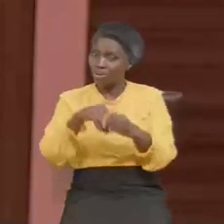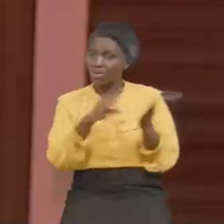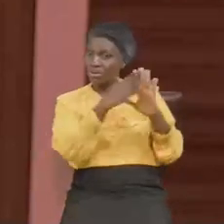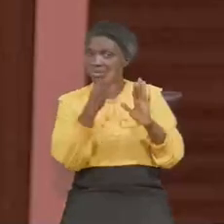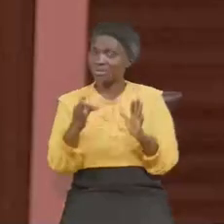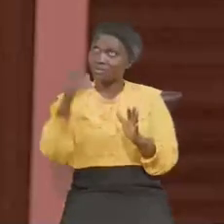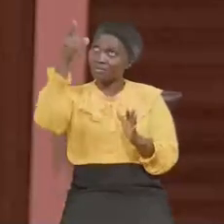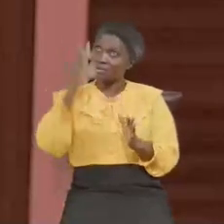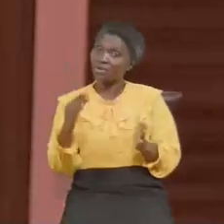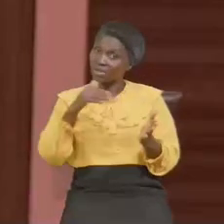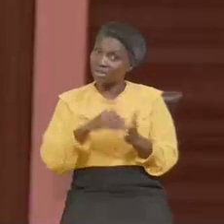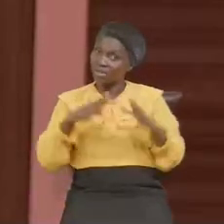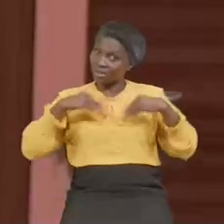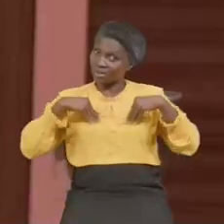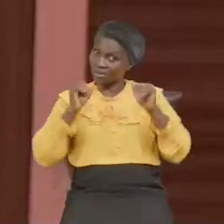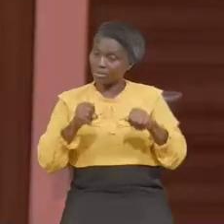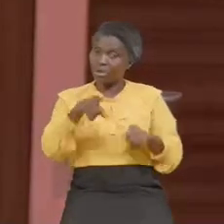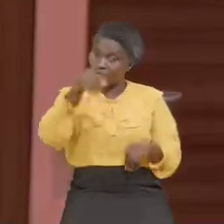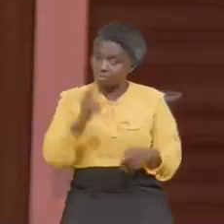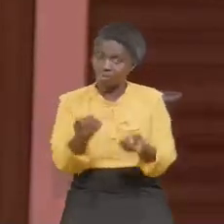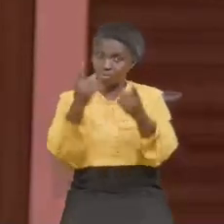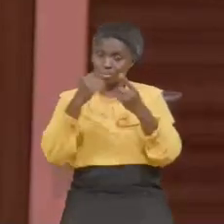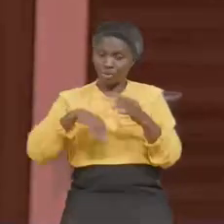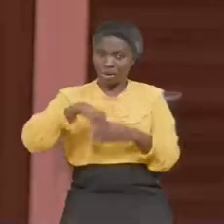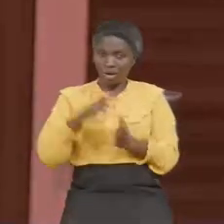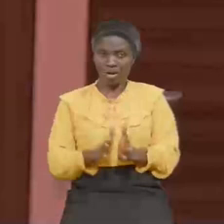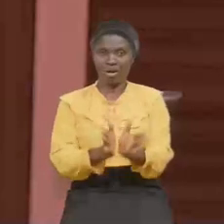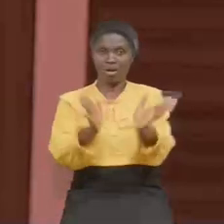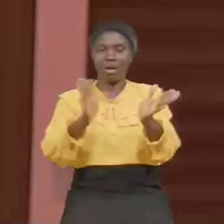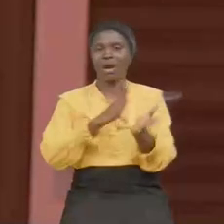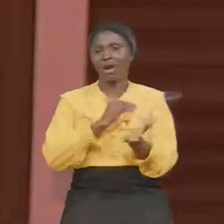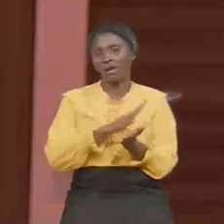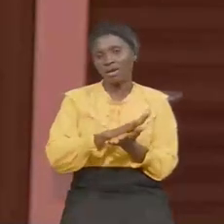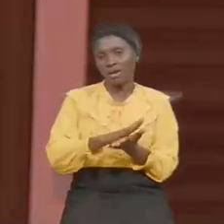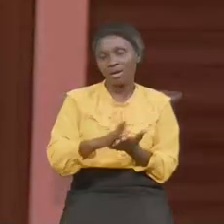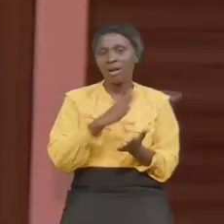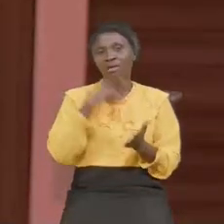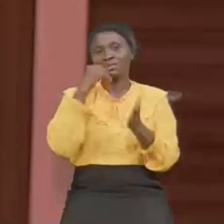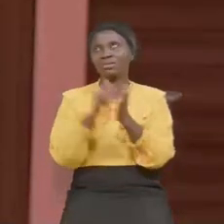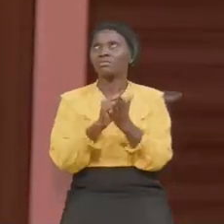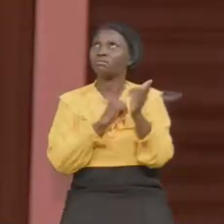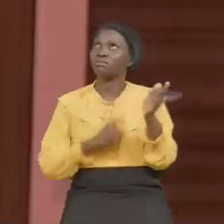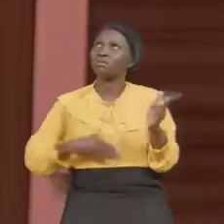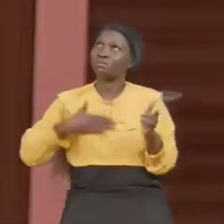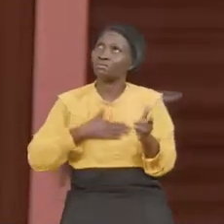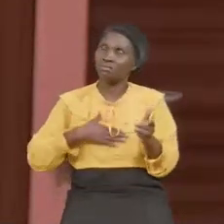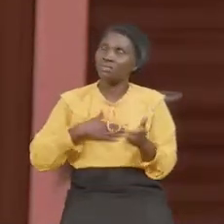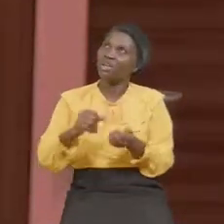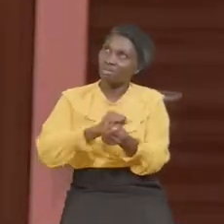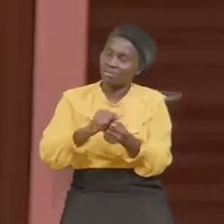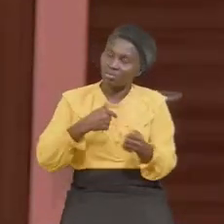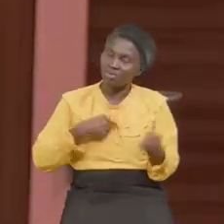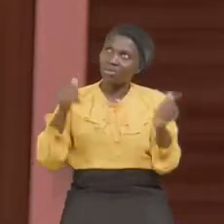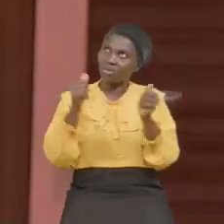façon acceptable, tu dois sortir clairement, être pur. Et si tu sors pour dire, purge-moi, purifie-moi avec l'hysope et je serai